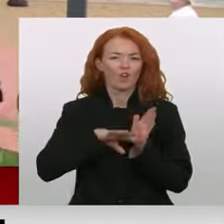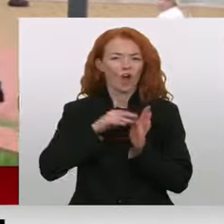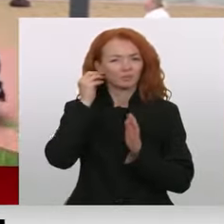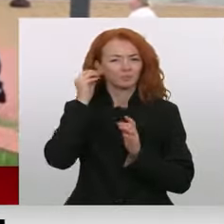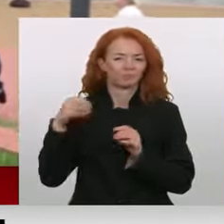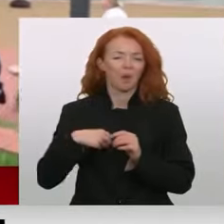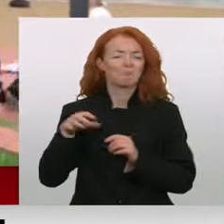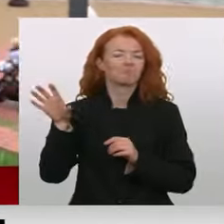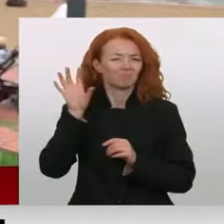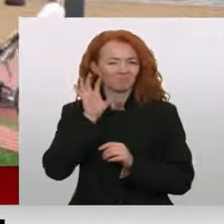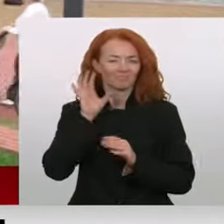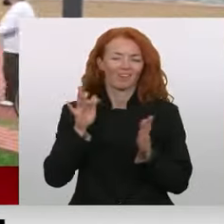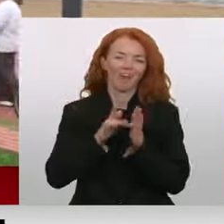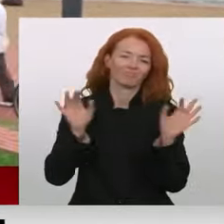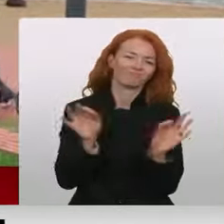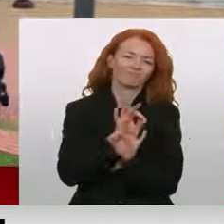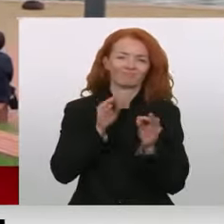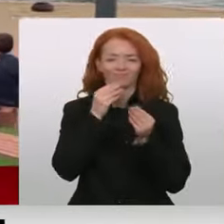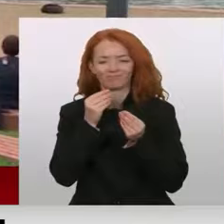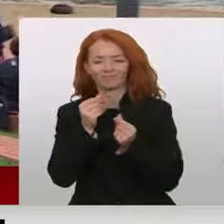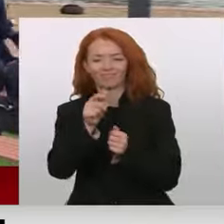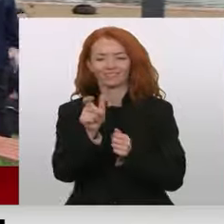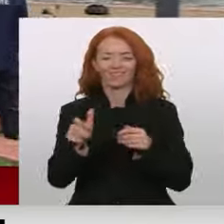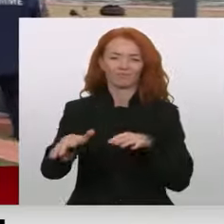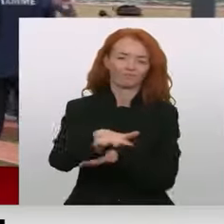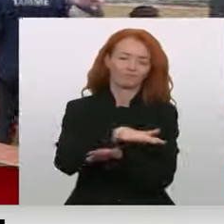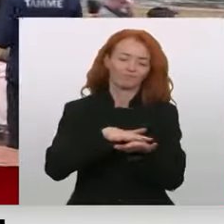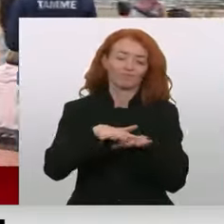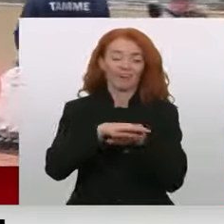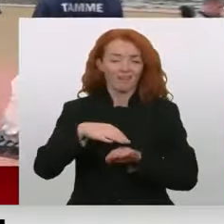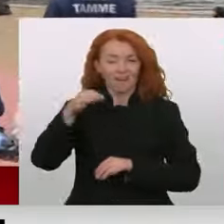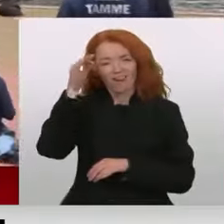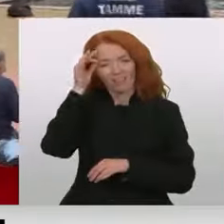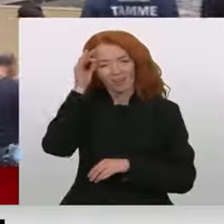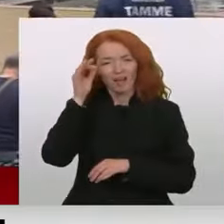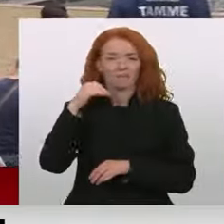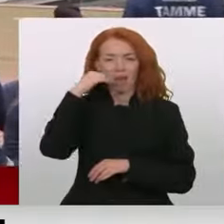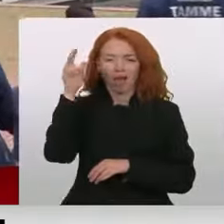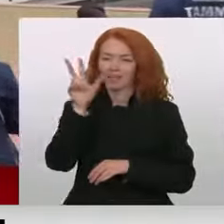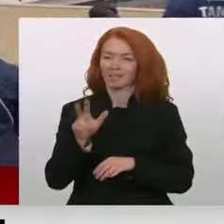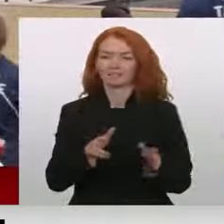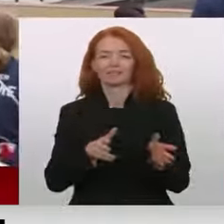brītiņu. Šeit ir orķestris un cilvēki atminas Baltijas ceļu.